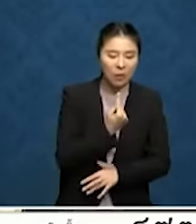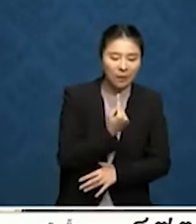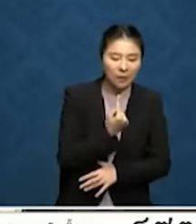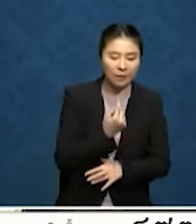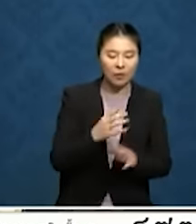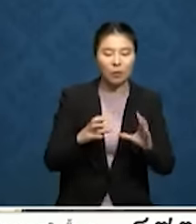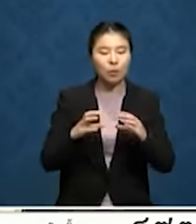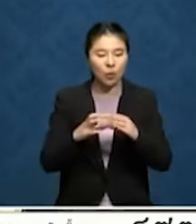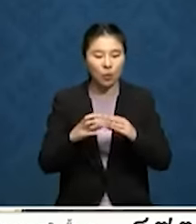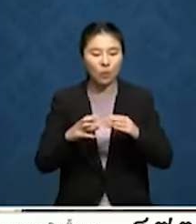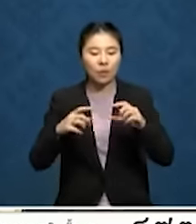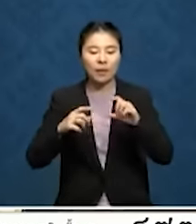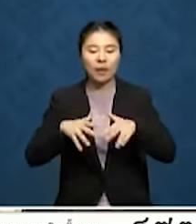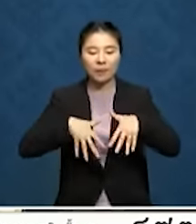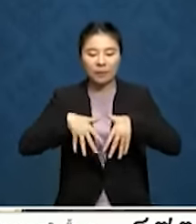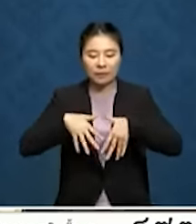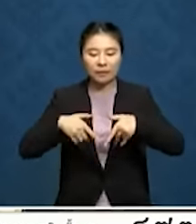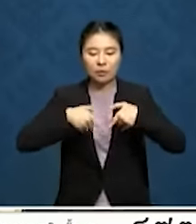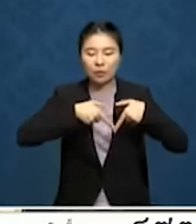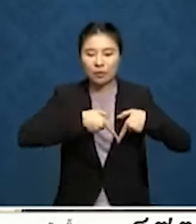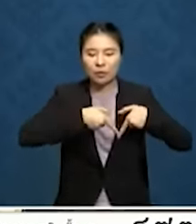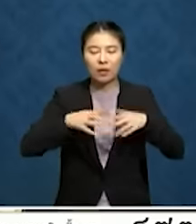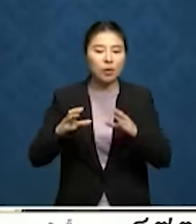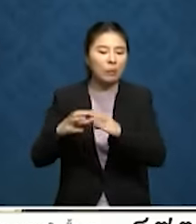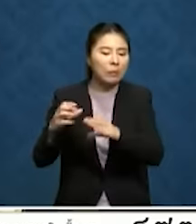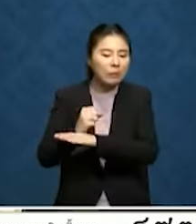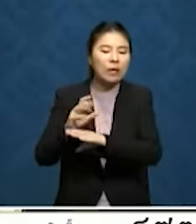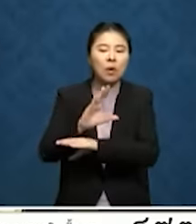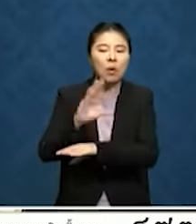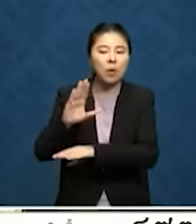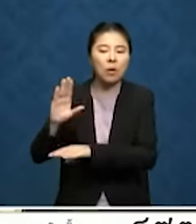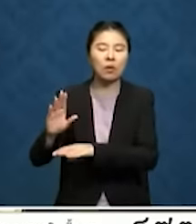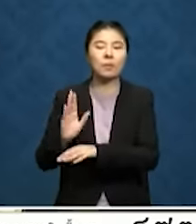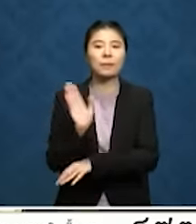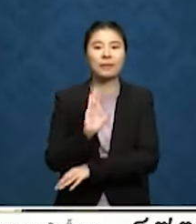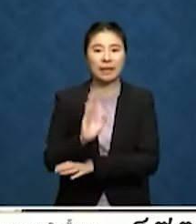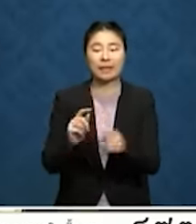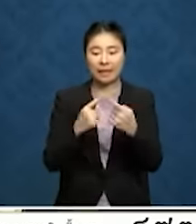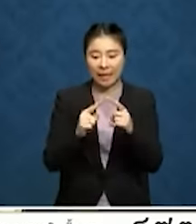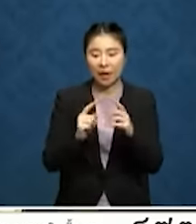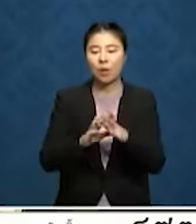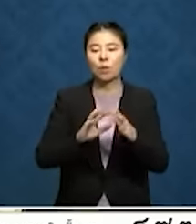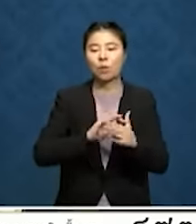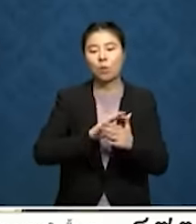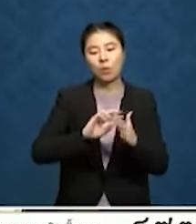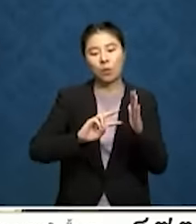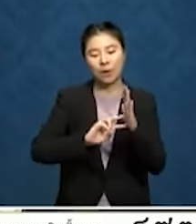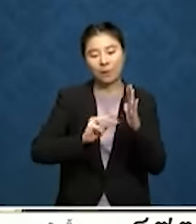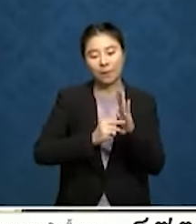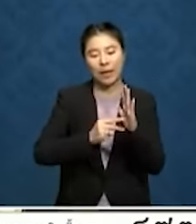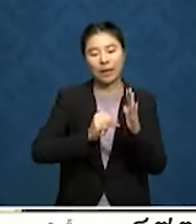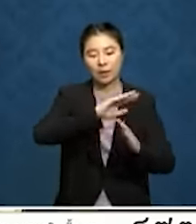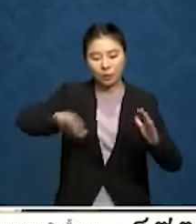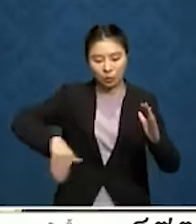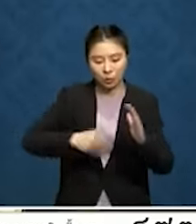คประชาชนของพรรคการเมืองอื่นพรรคการเมืองใดพรรคการเมืองหนึ่งแต่หากเป็นเรื่องของพวกเราทุกๆคนครับที่เราจะต้องร่